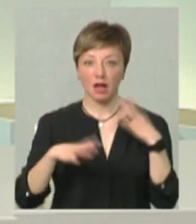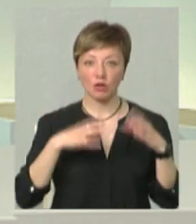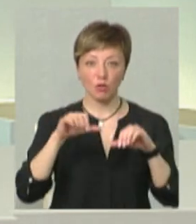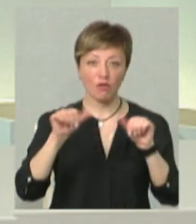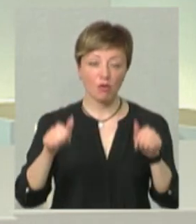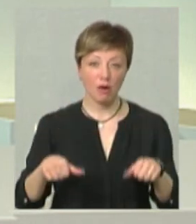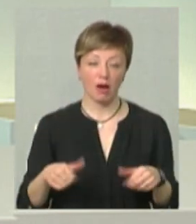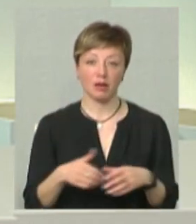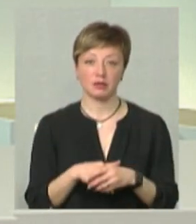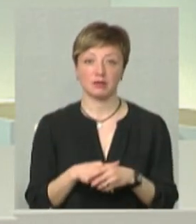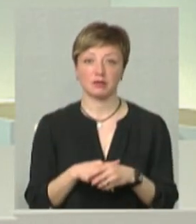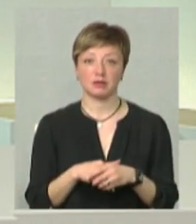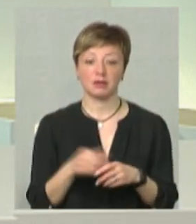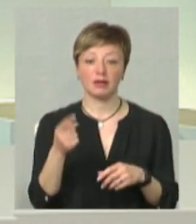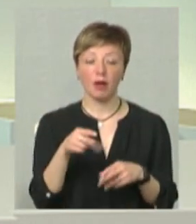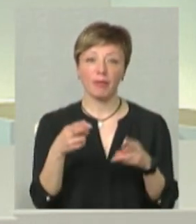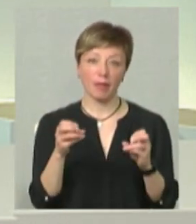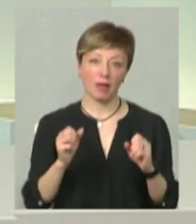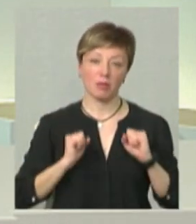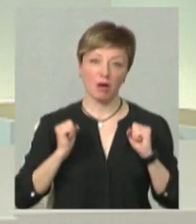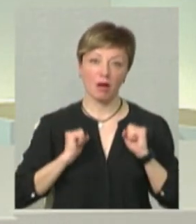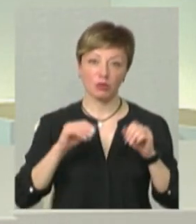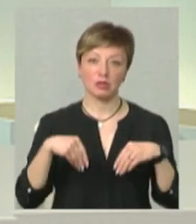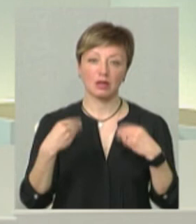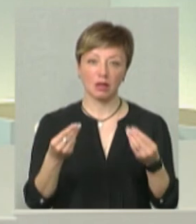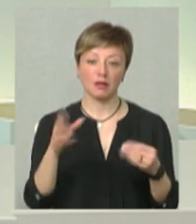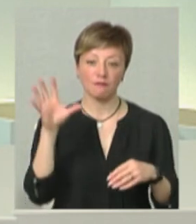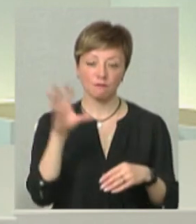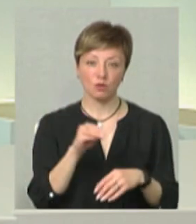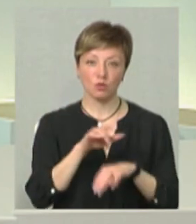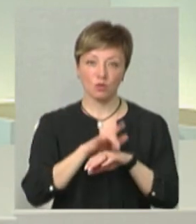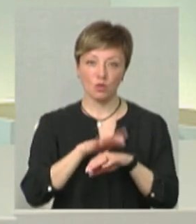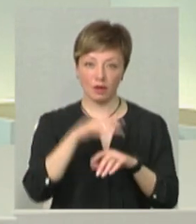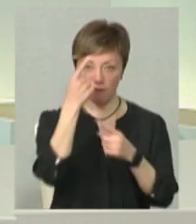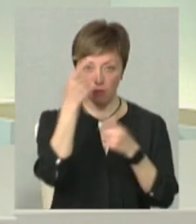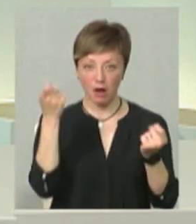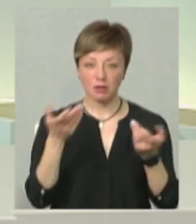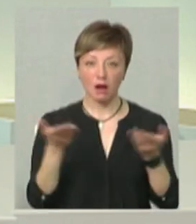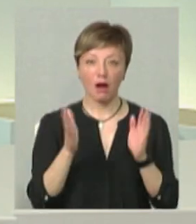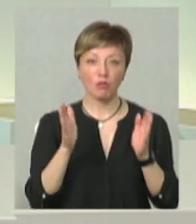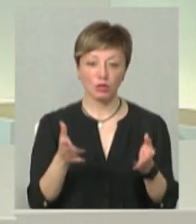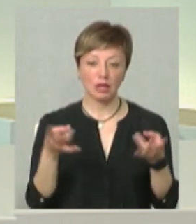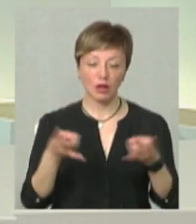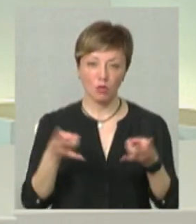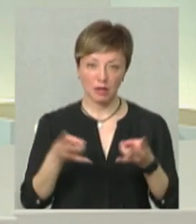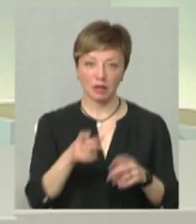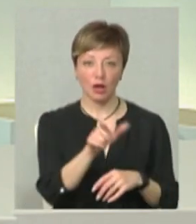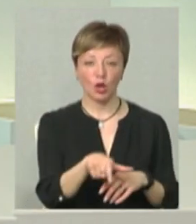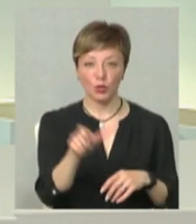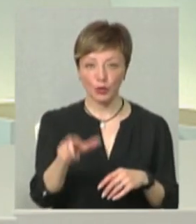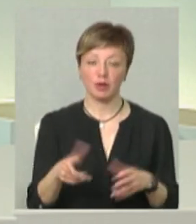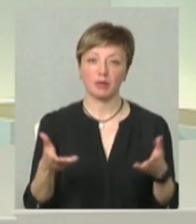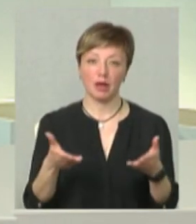форматі, там, де ми намагаємося надати всю інформацію, яка буде необхідна тим людям,